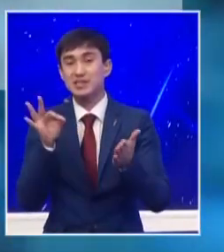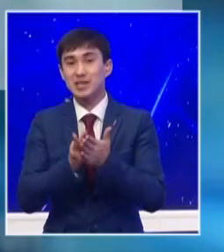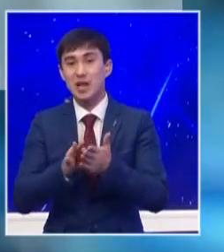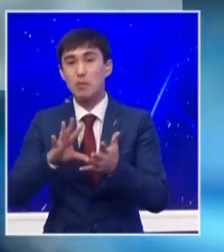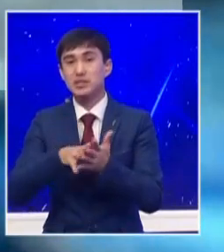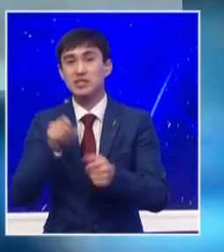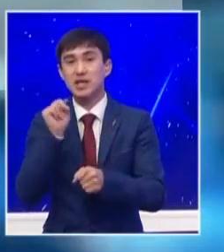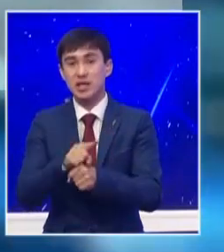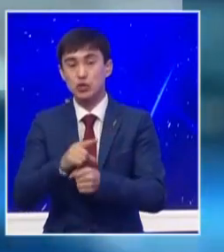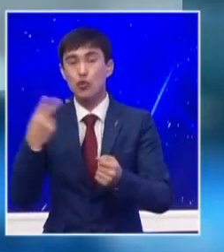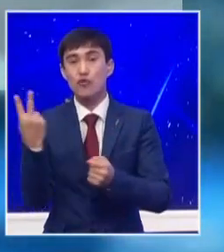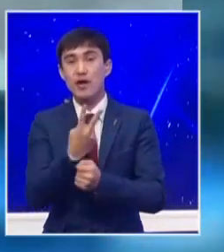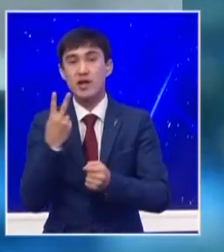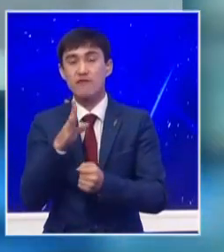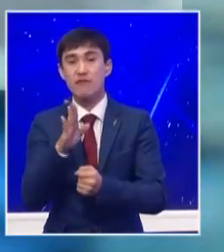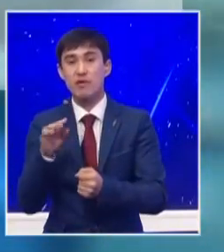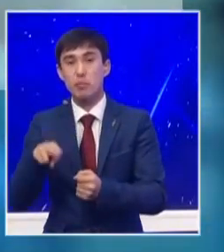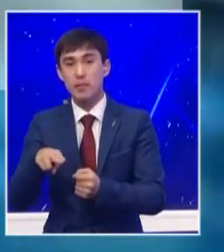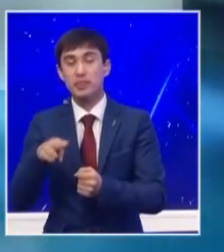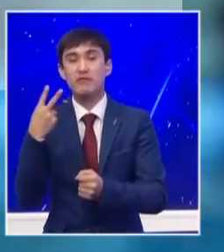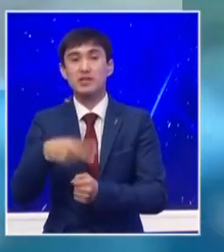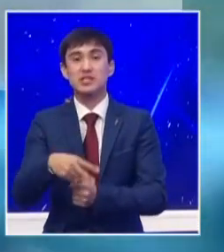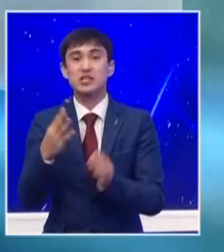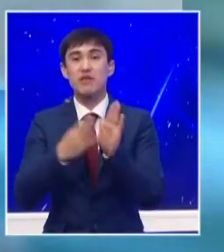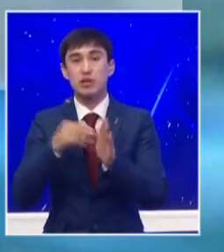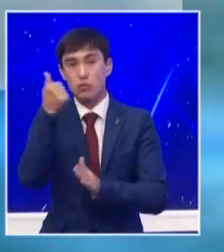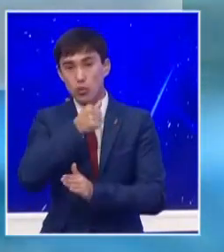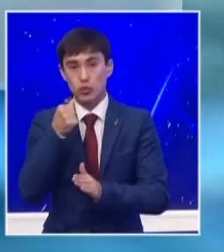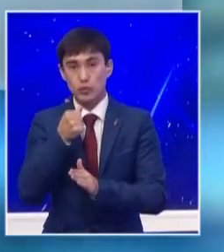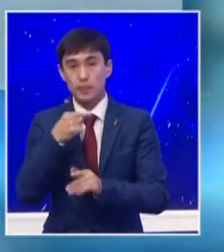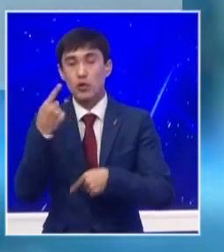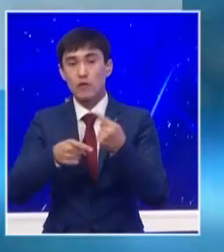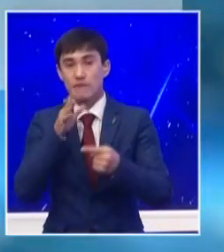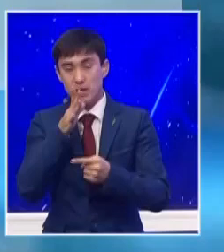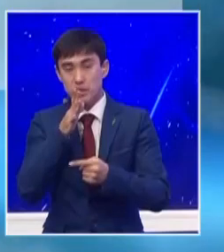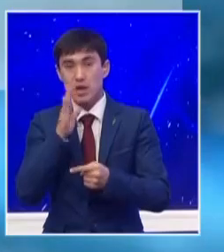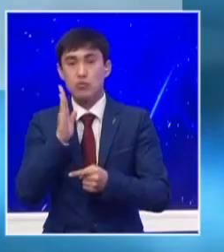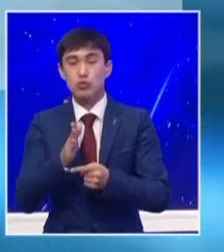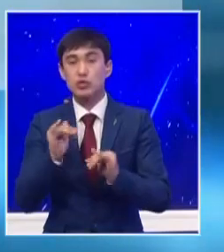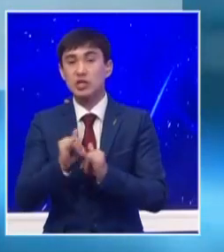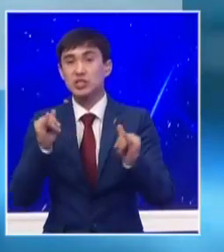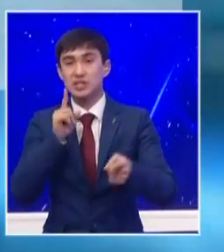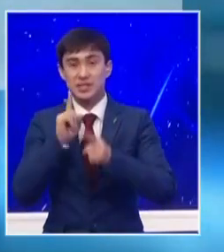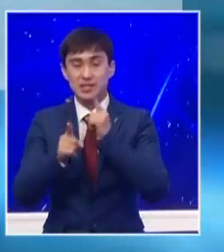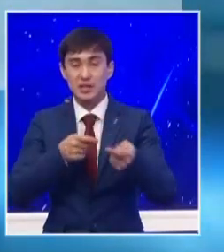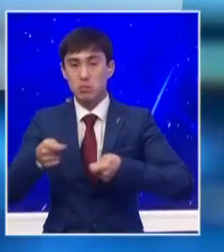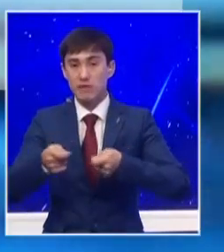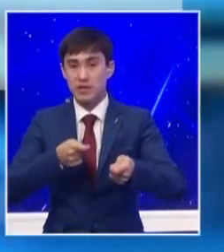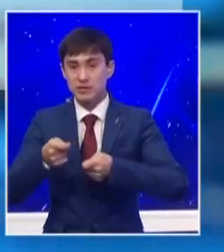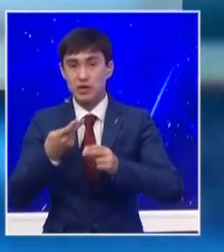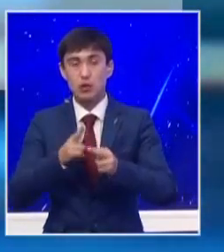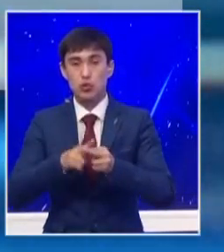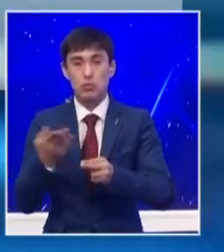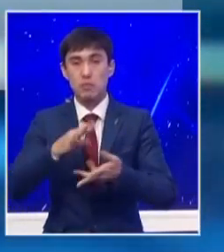обозначена задача у двоения ВВП к 2029 году в скором времени состоится расширенное заседание правительства на